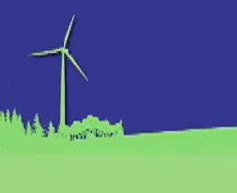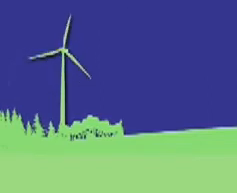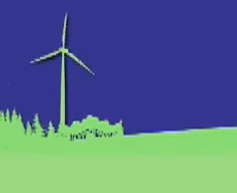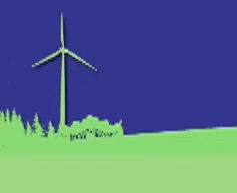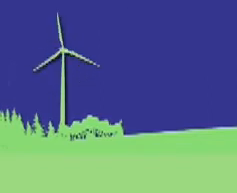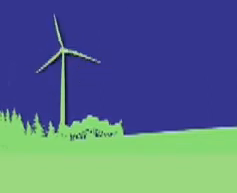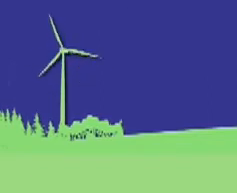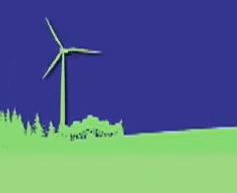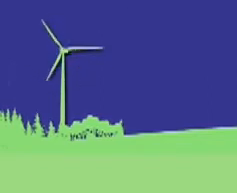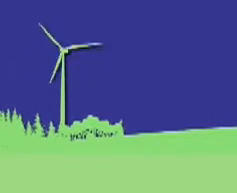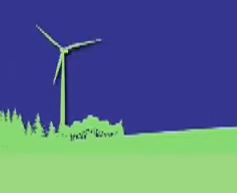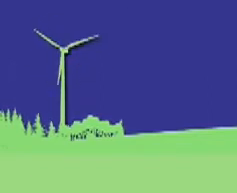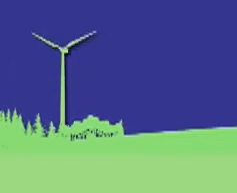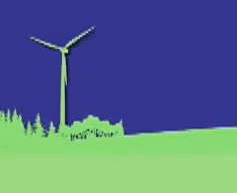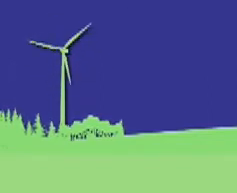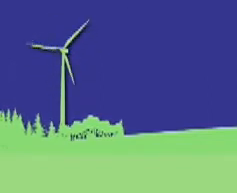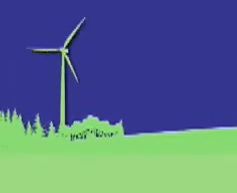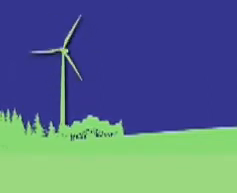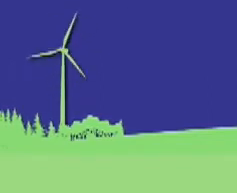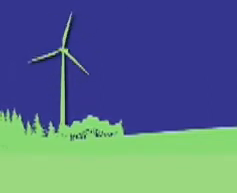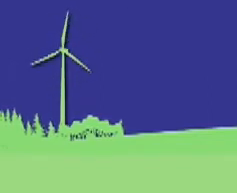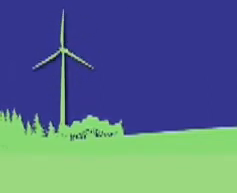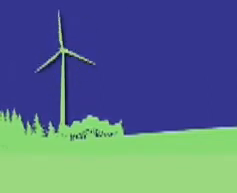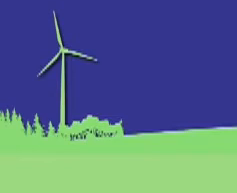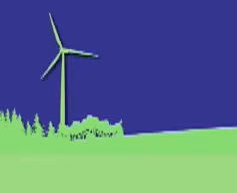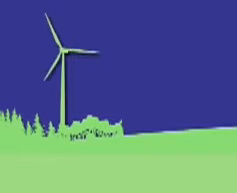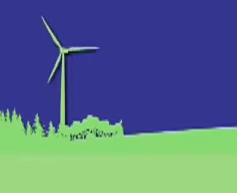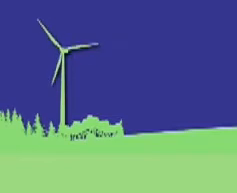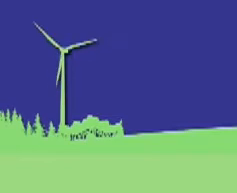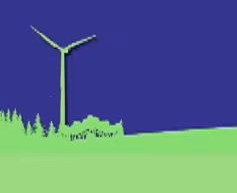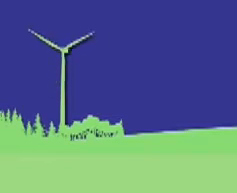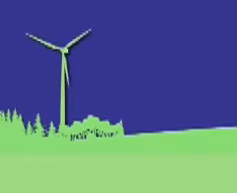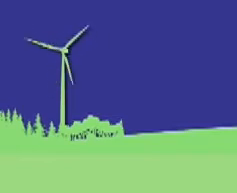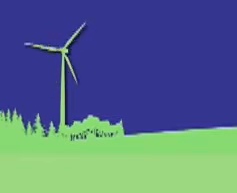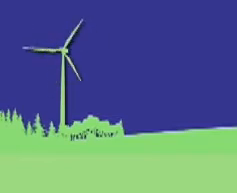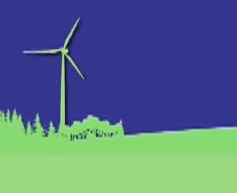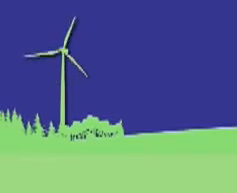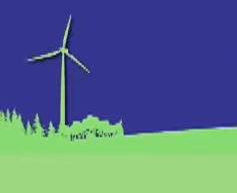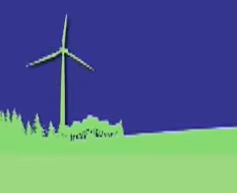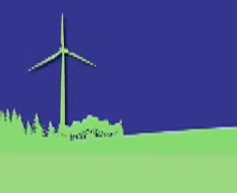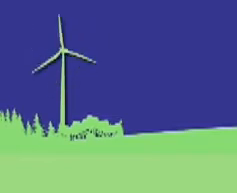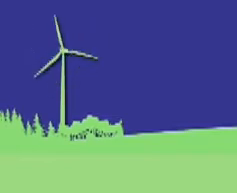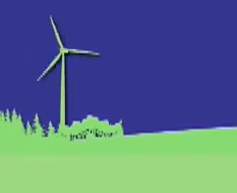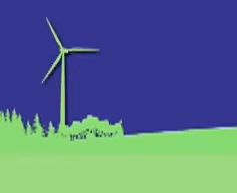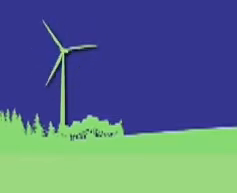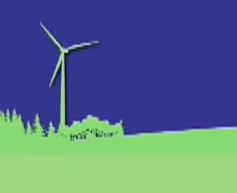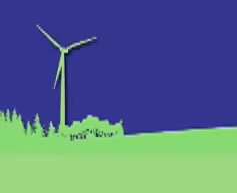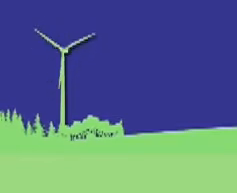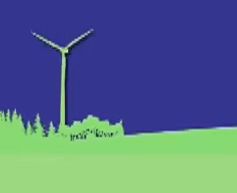sekali saya ada endrawan akan menemani anda kali ini dalam virtual forum road to